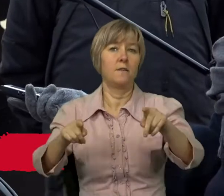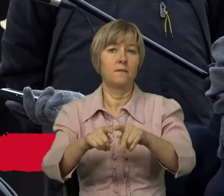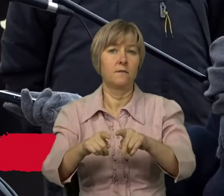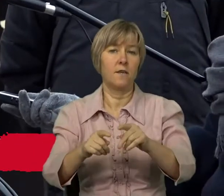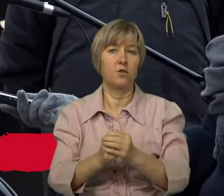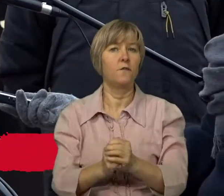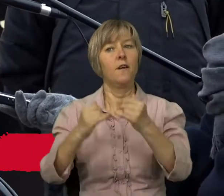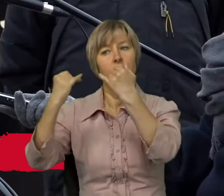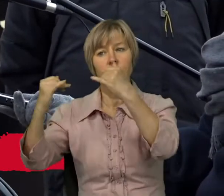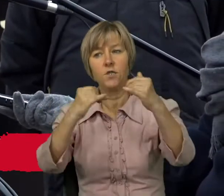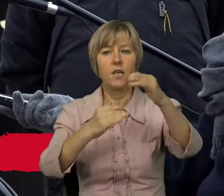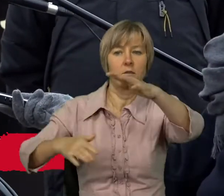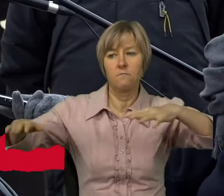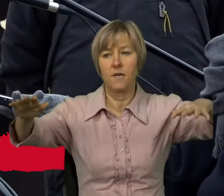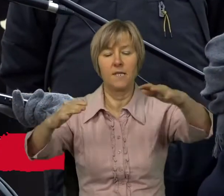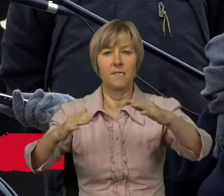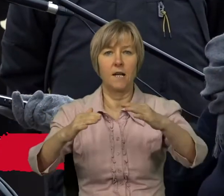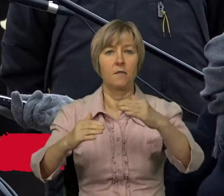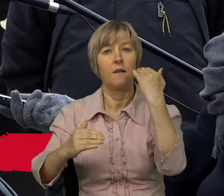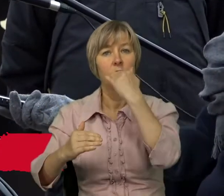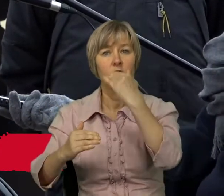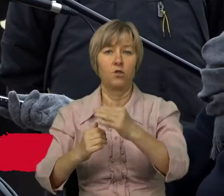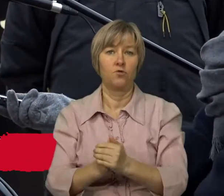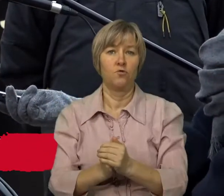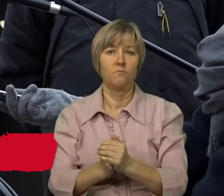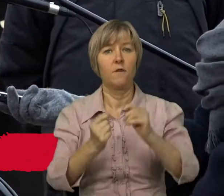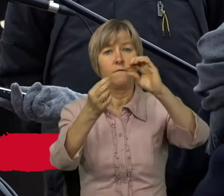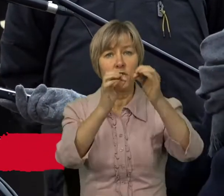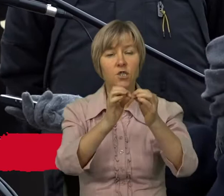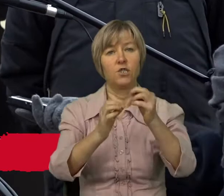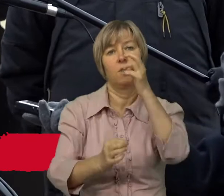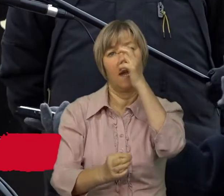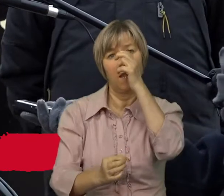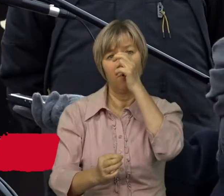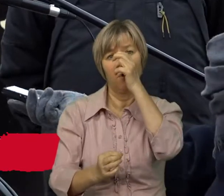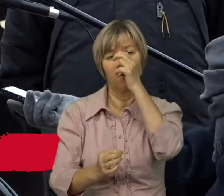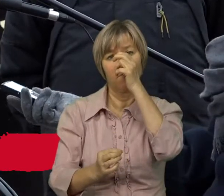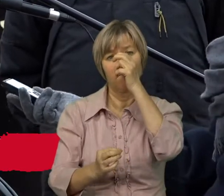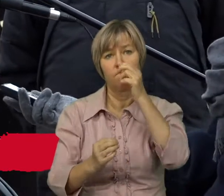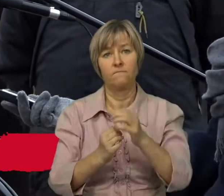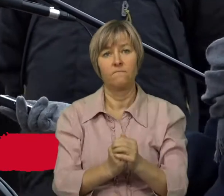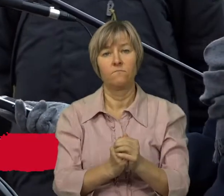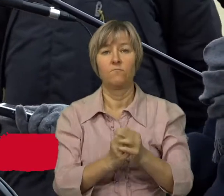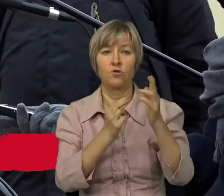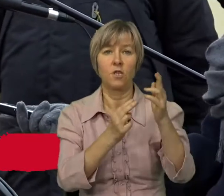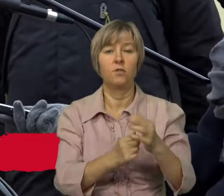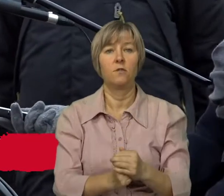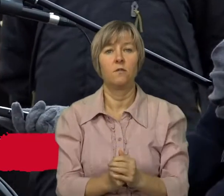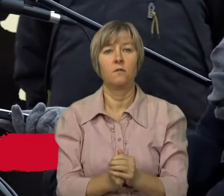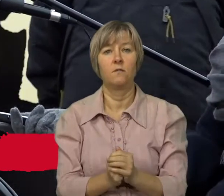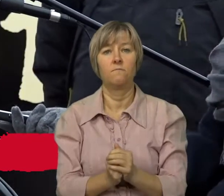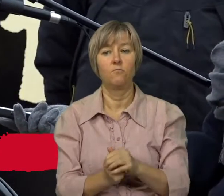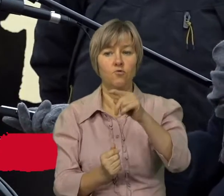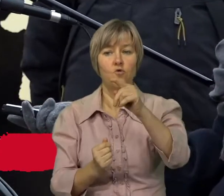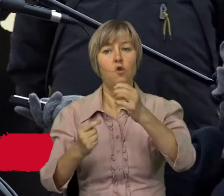innych miejscach na Wybrzeżu, w Gdyni, w Elblągu czy Szczecinie. Dla nas grudzień 70,